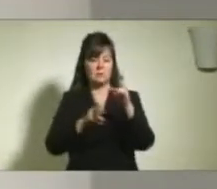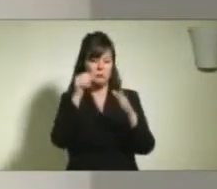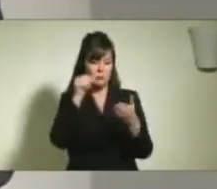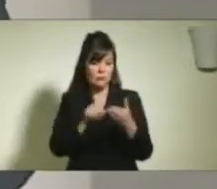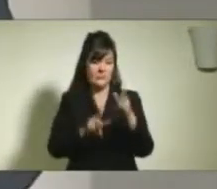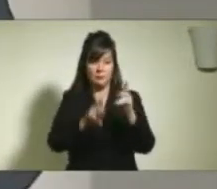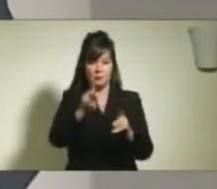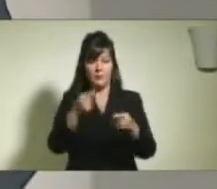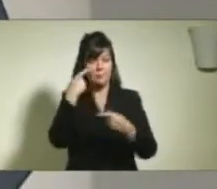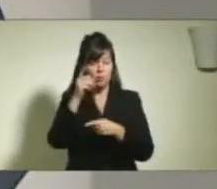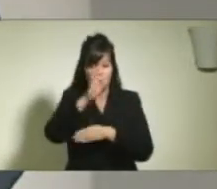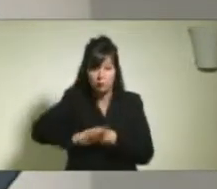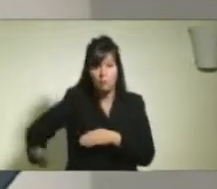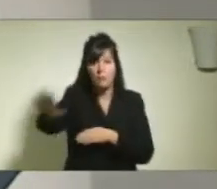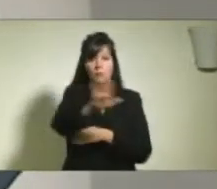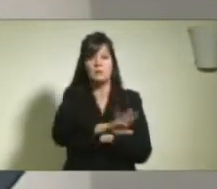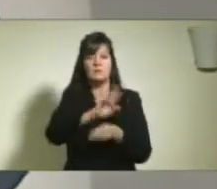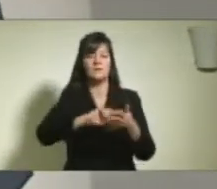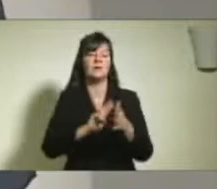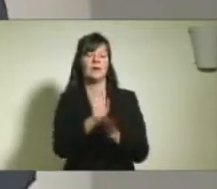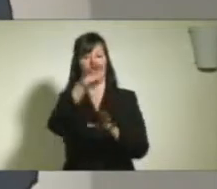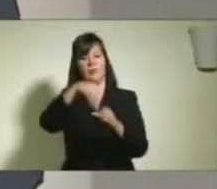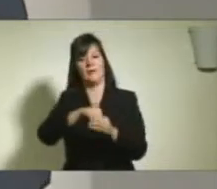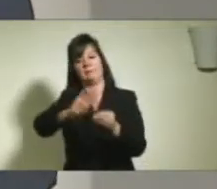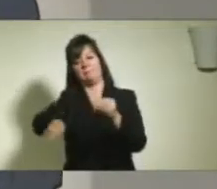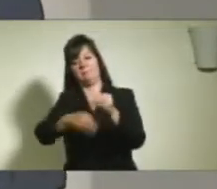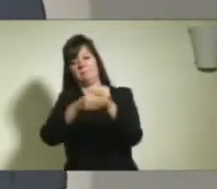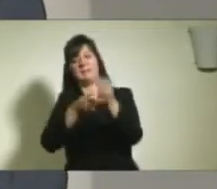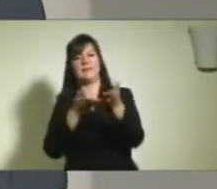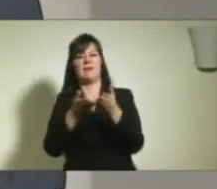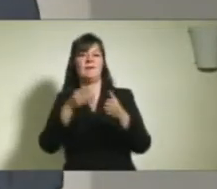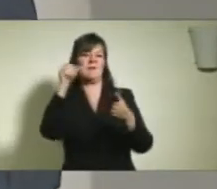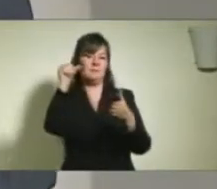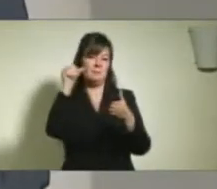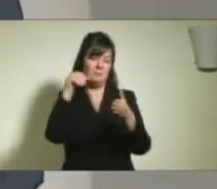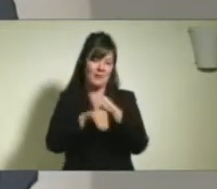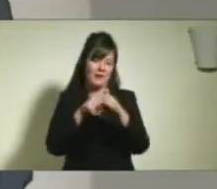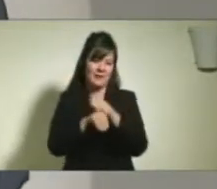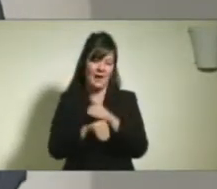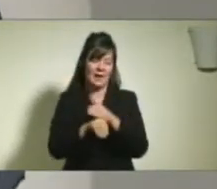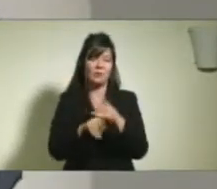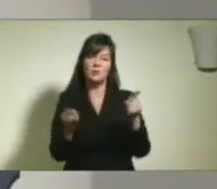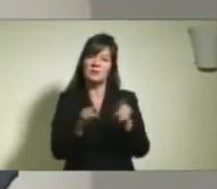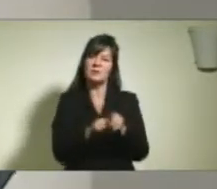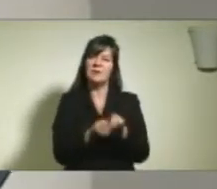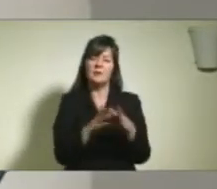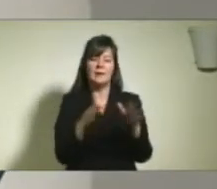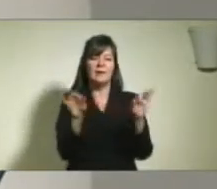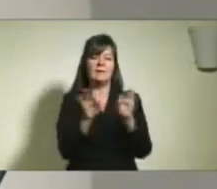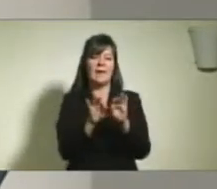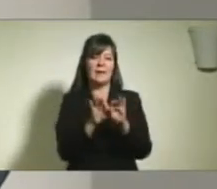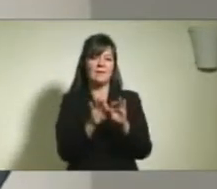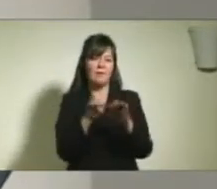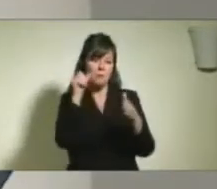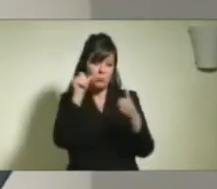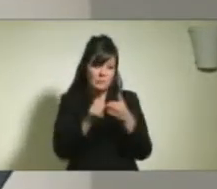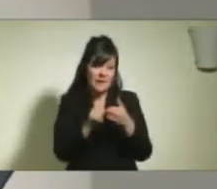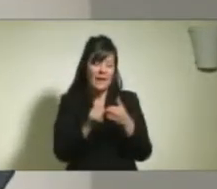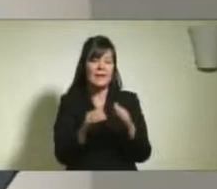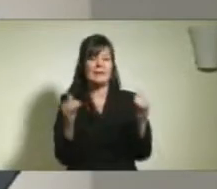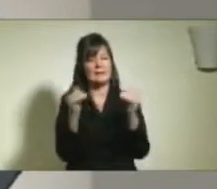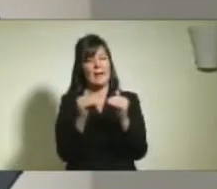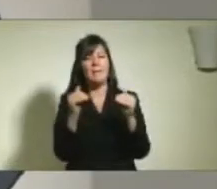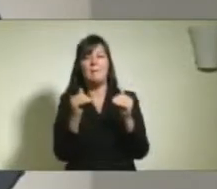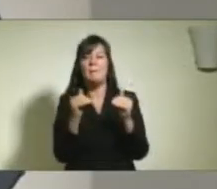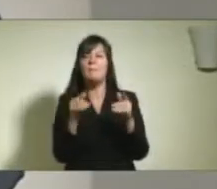la question des services bancaires. Et là-dedans, on parle des tarifs postaux équitables, d'une livraison accessible, parce qu'on dit